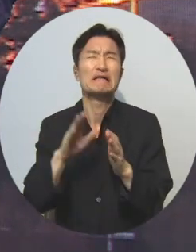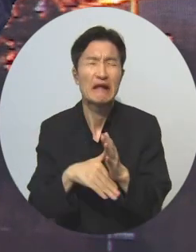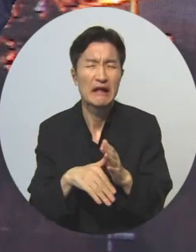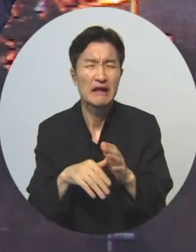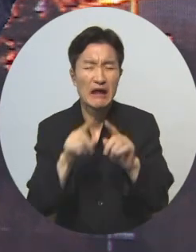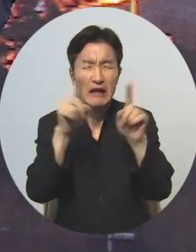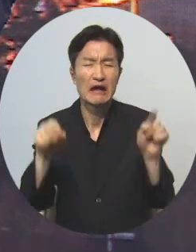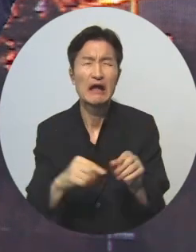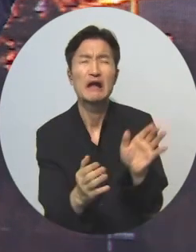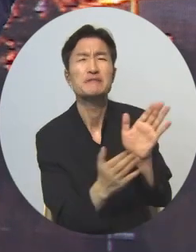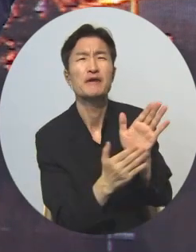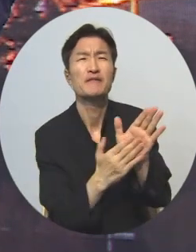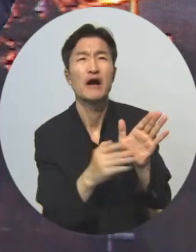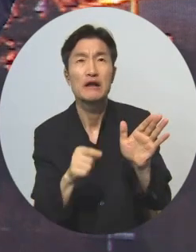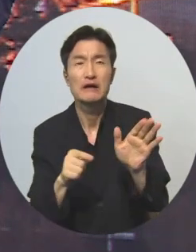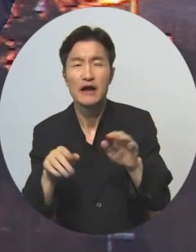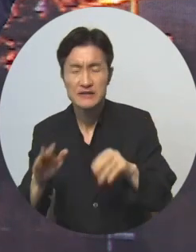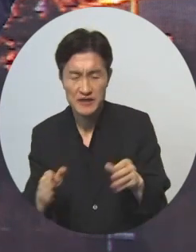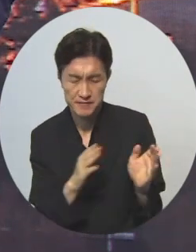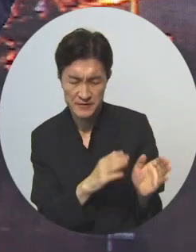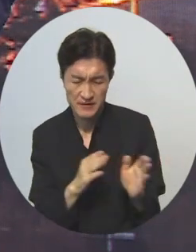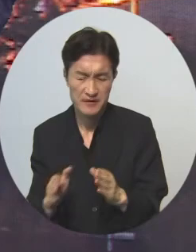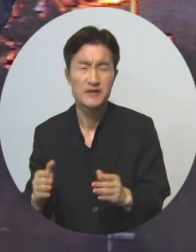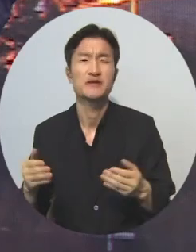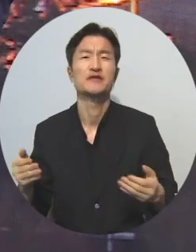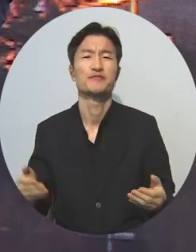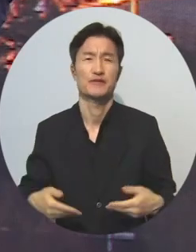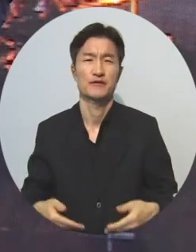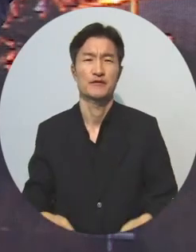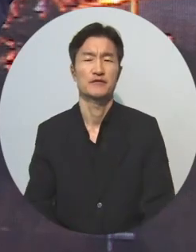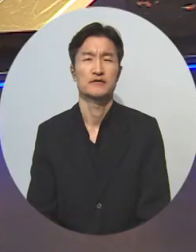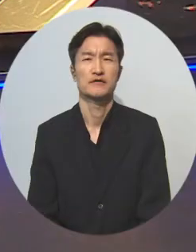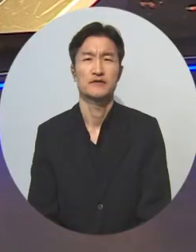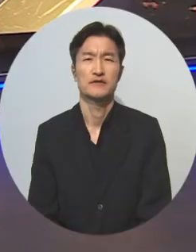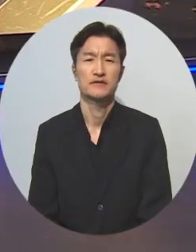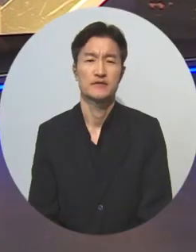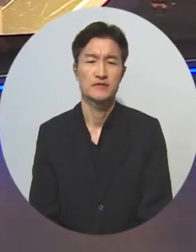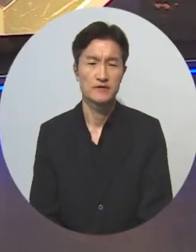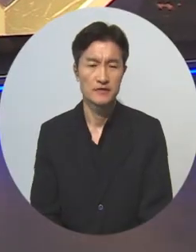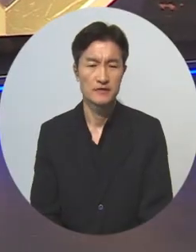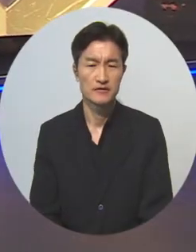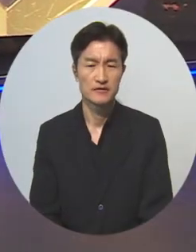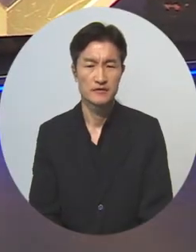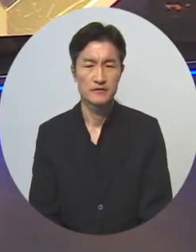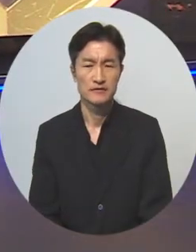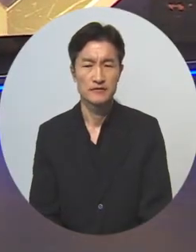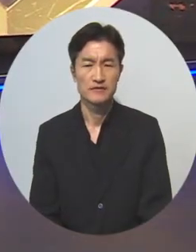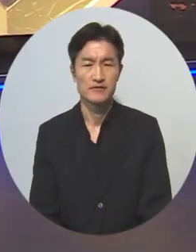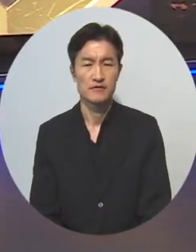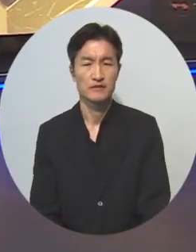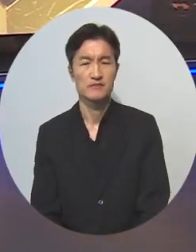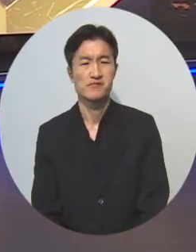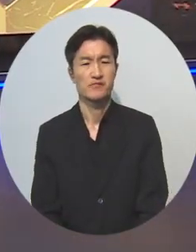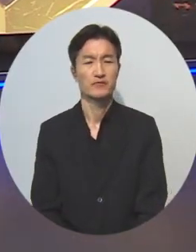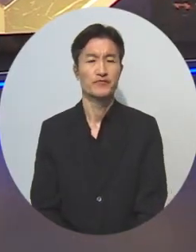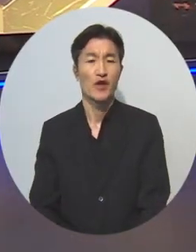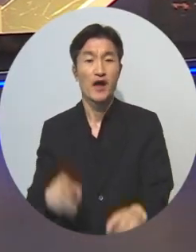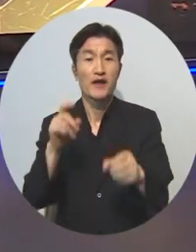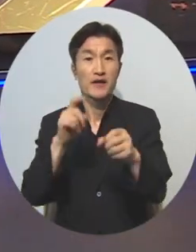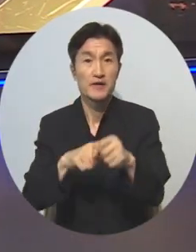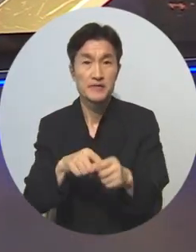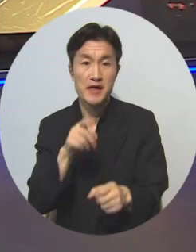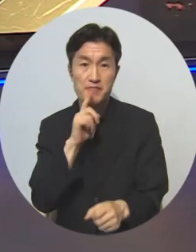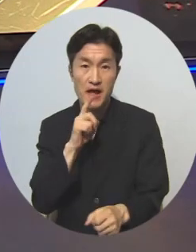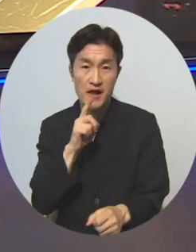정부의 정리작업이 료를 거두기를 기대해봅니다 정책의 자물쇠를 여는 열쇠말